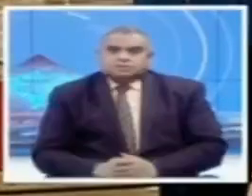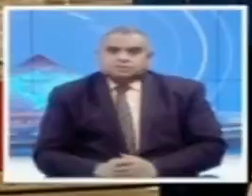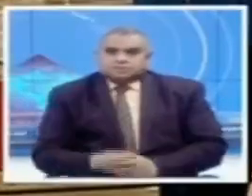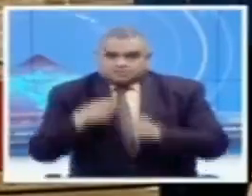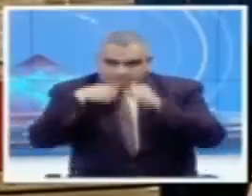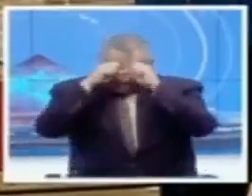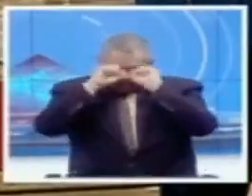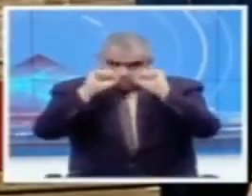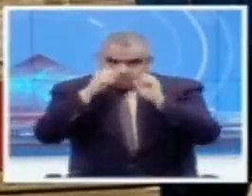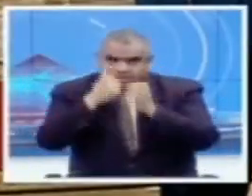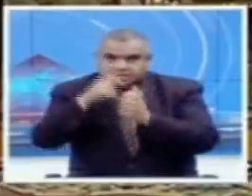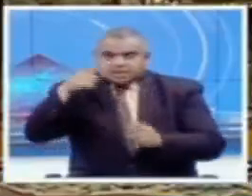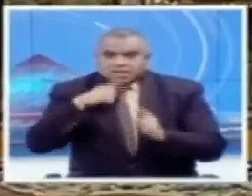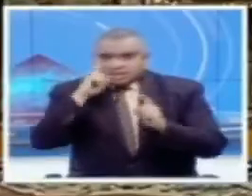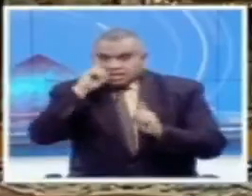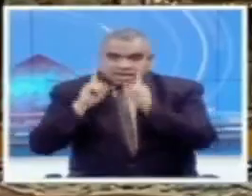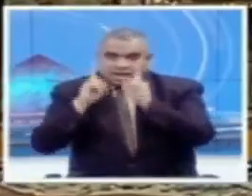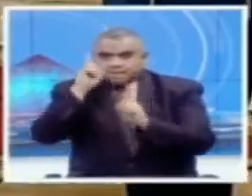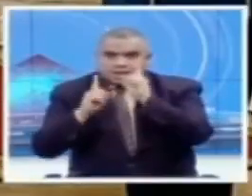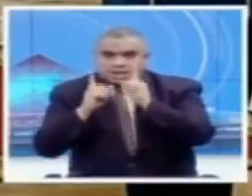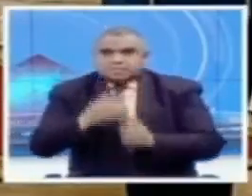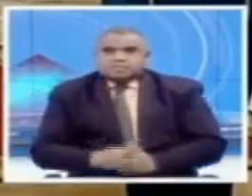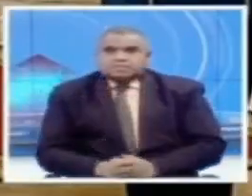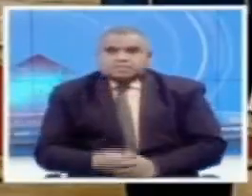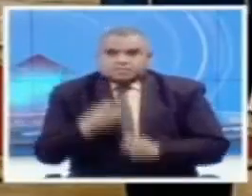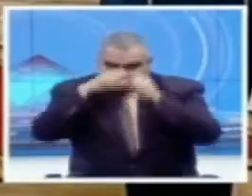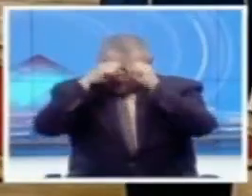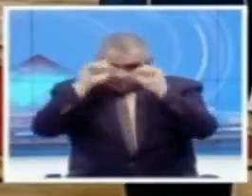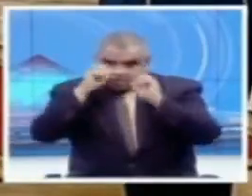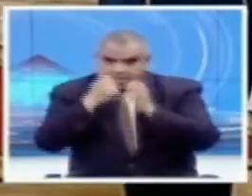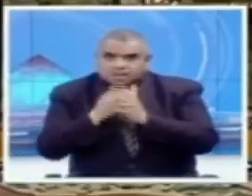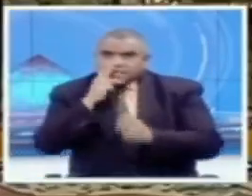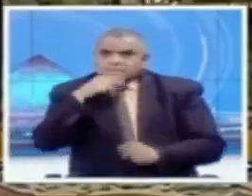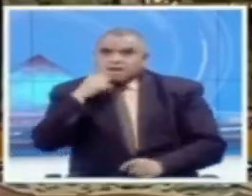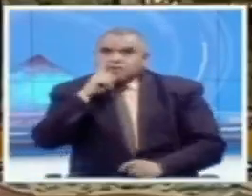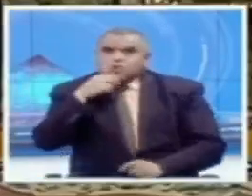سعادة سفير اليابان، سعادة سفير منغوليا،